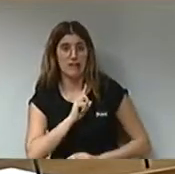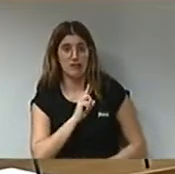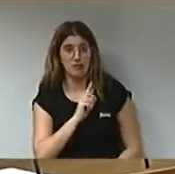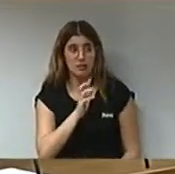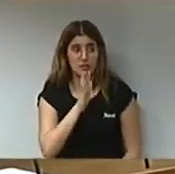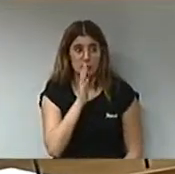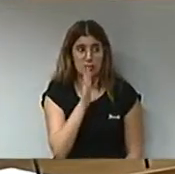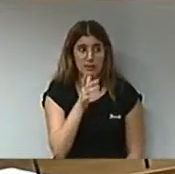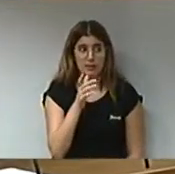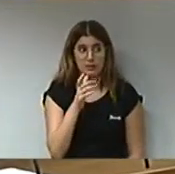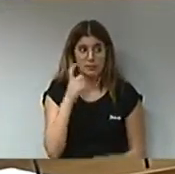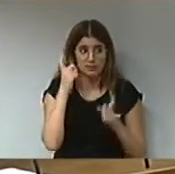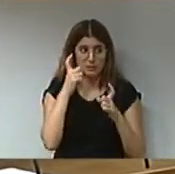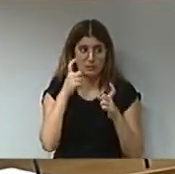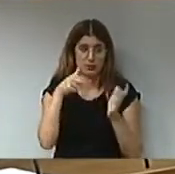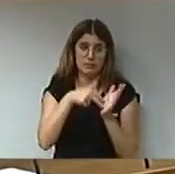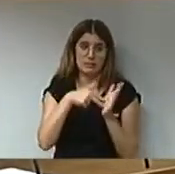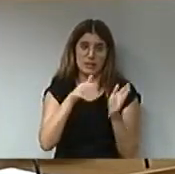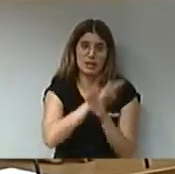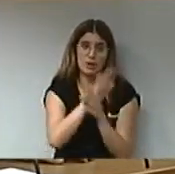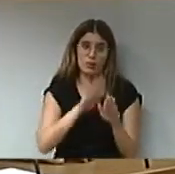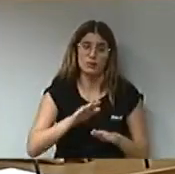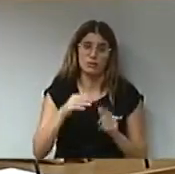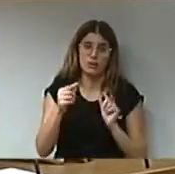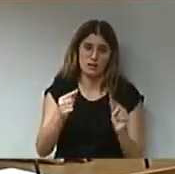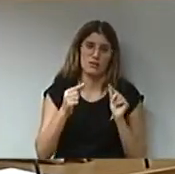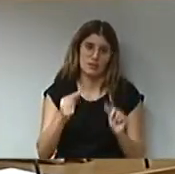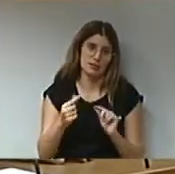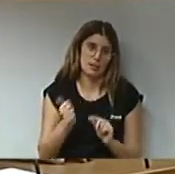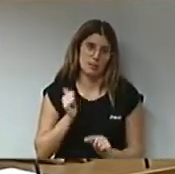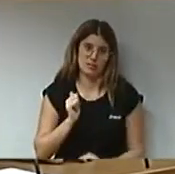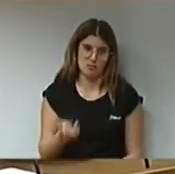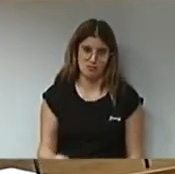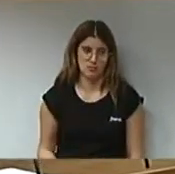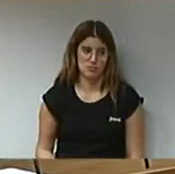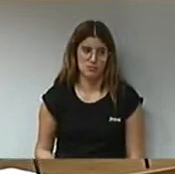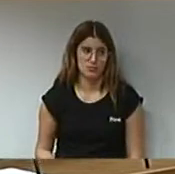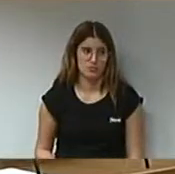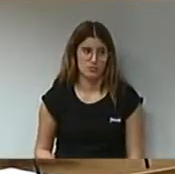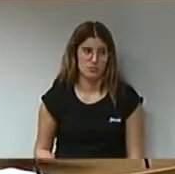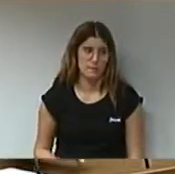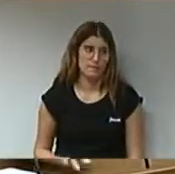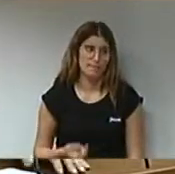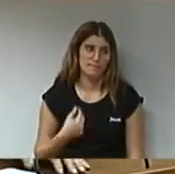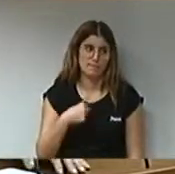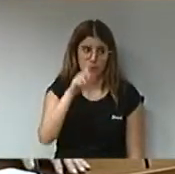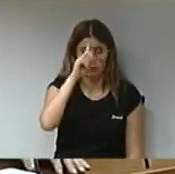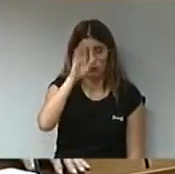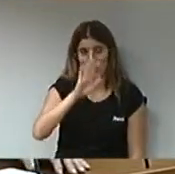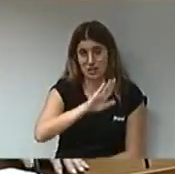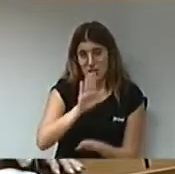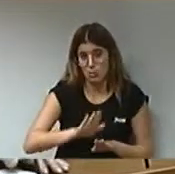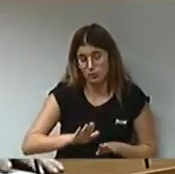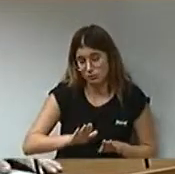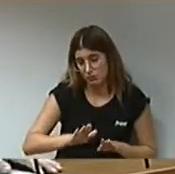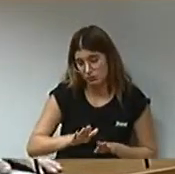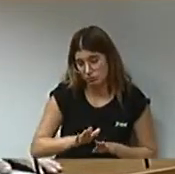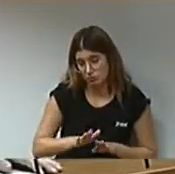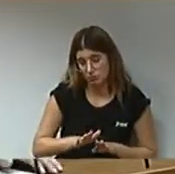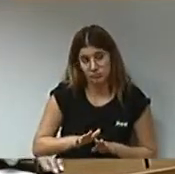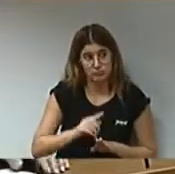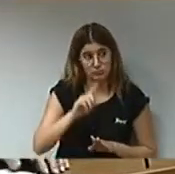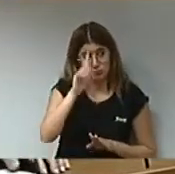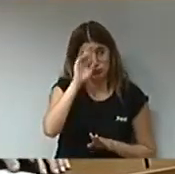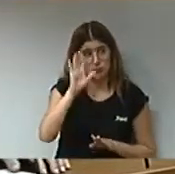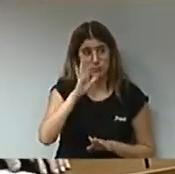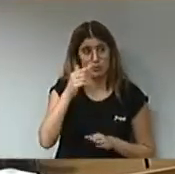optimitzar la seva última presència en un debat de política general. Bé, optimista. Bé, jo no sé si serà l'última,